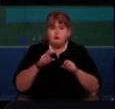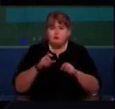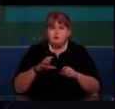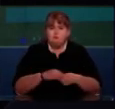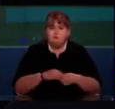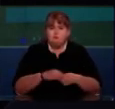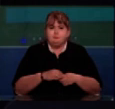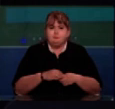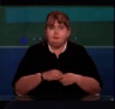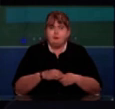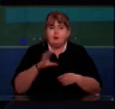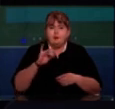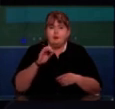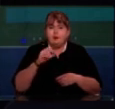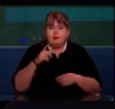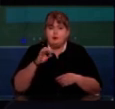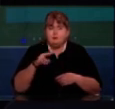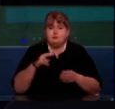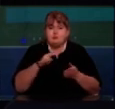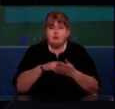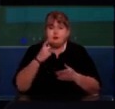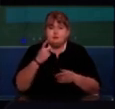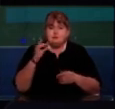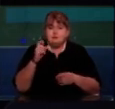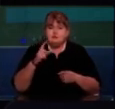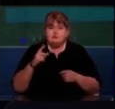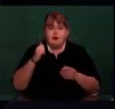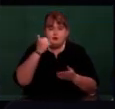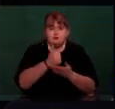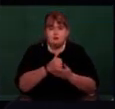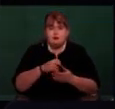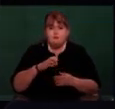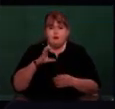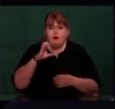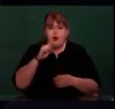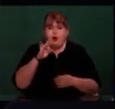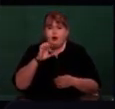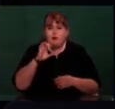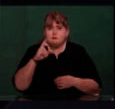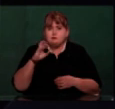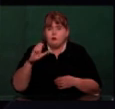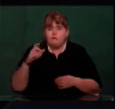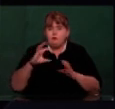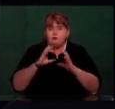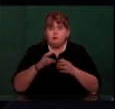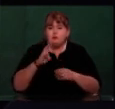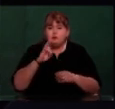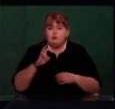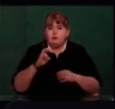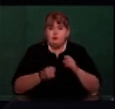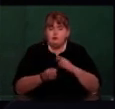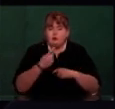страны. И Египет становится одним из лидеров арабского мира. Однако